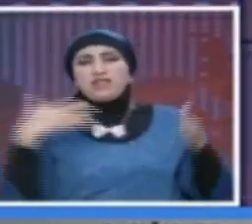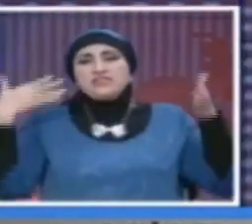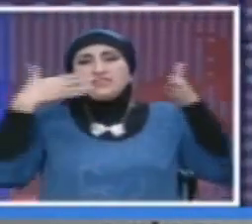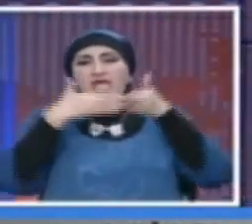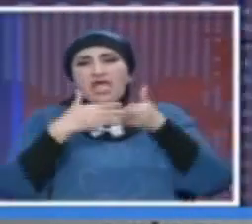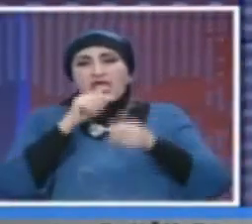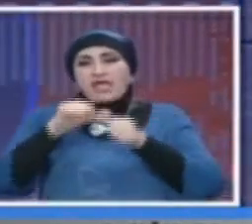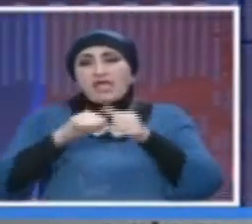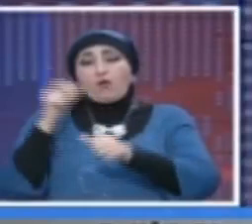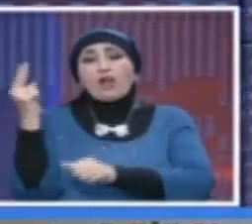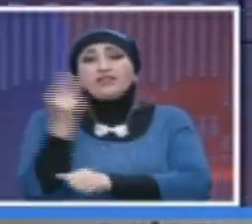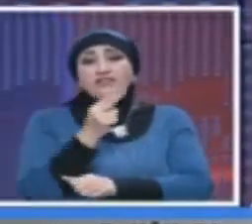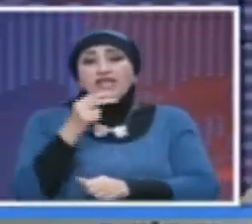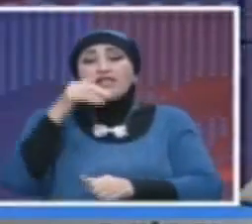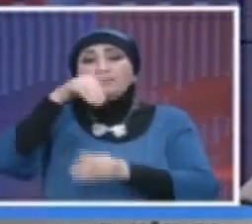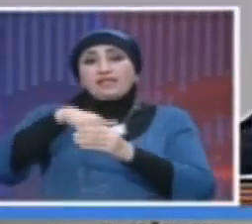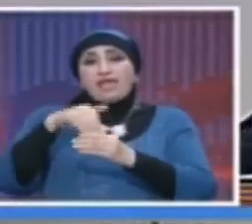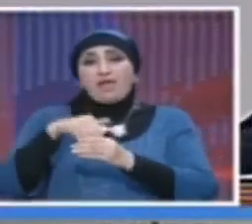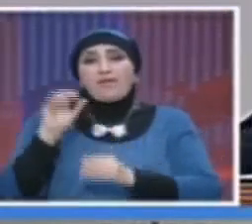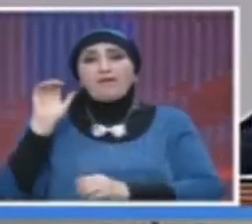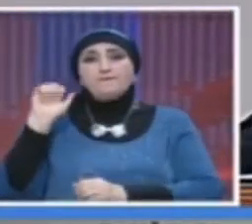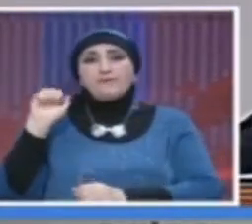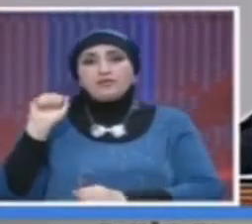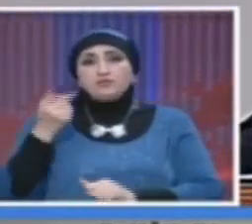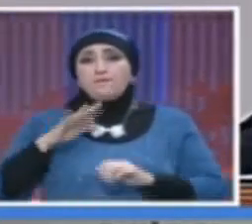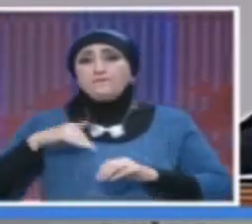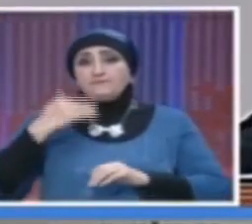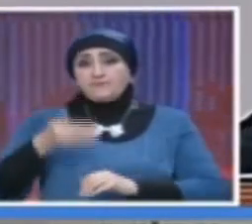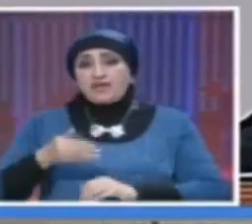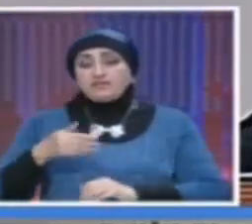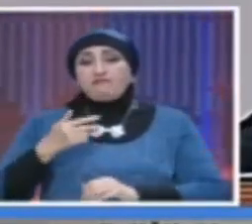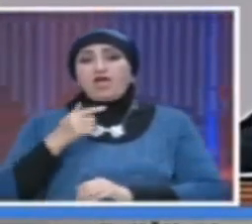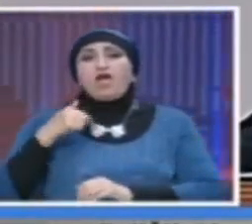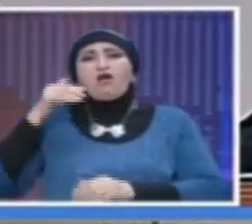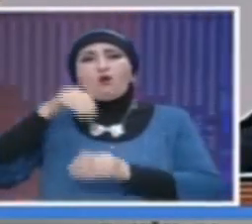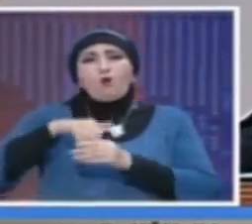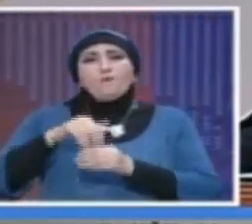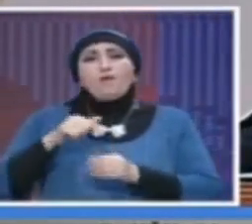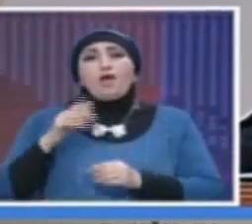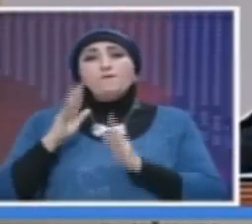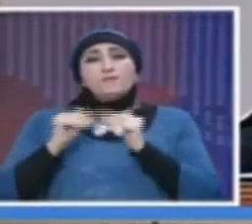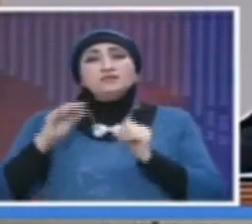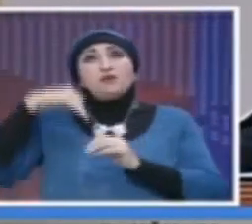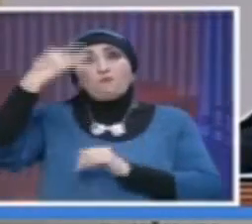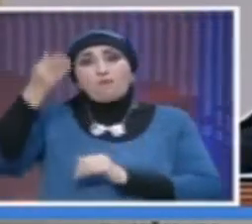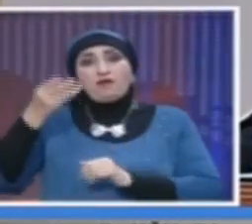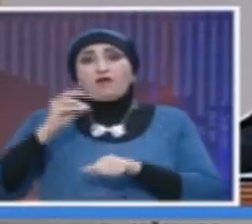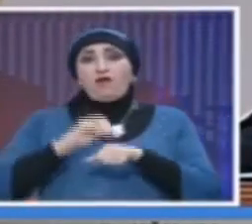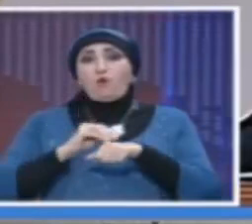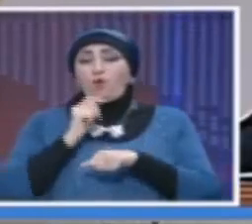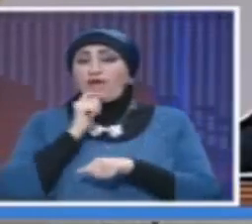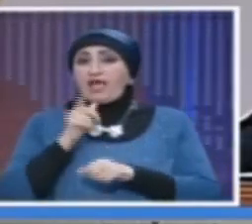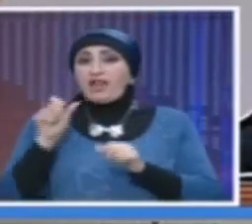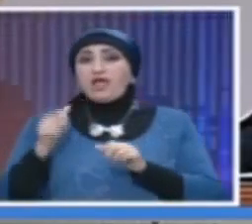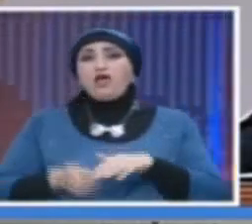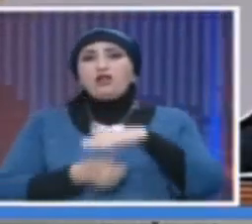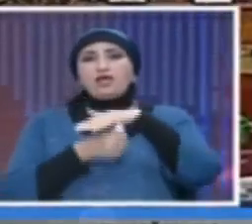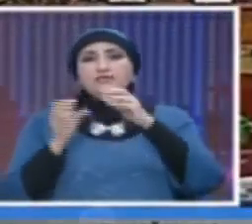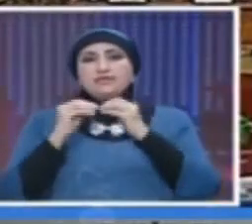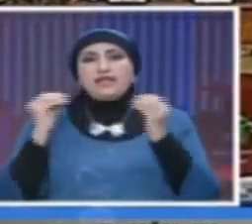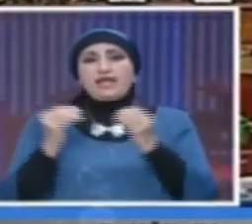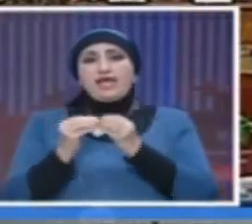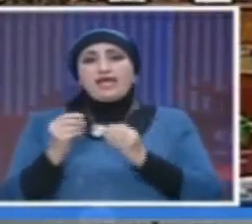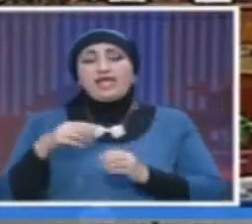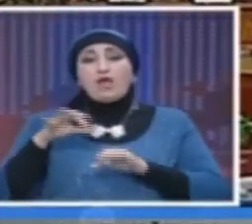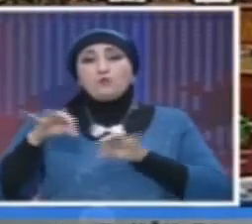للجولة الثانية من انتخابات مجلس النواب بعد إضافة أصوات المصريين بالخارج. وقال رئيس